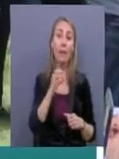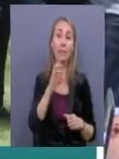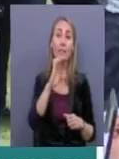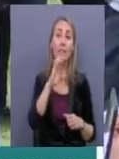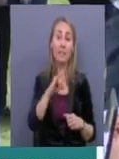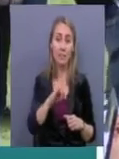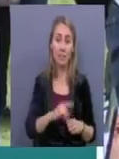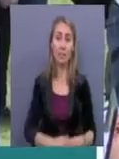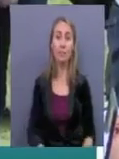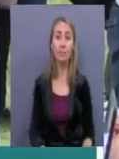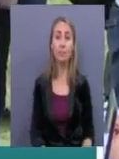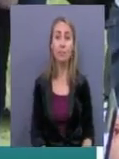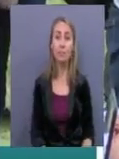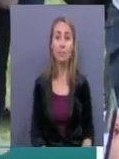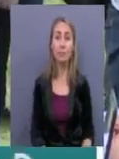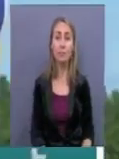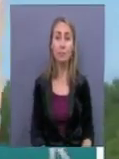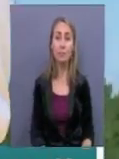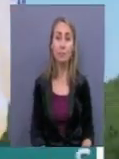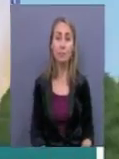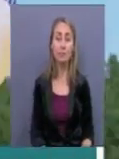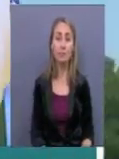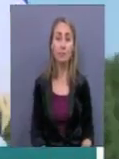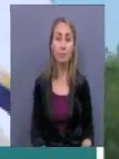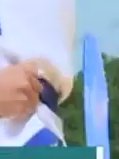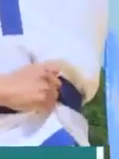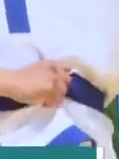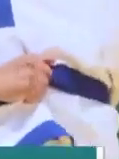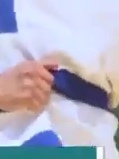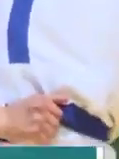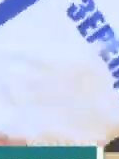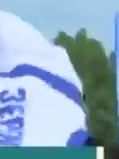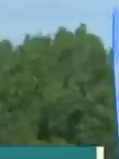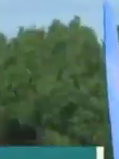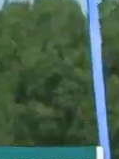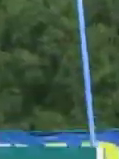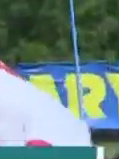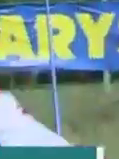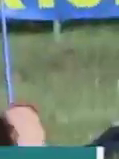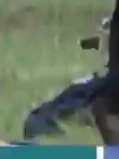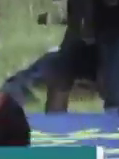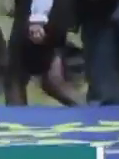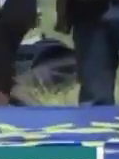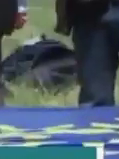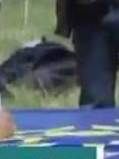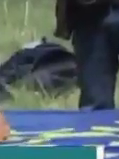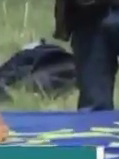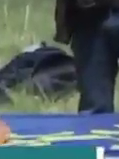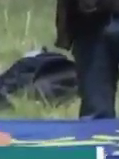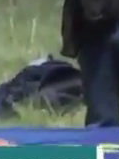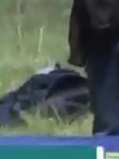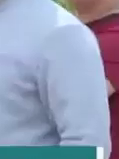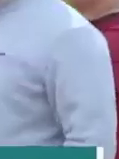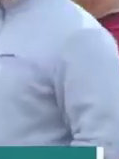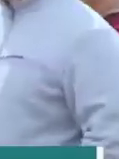екендігіне қарамастан Целиноград ауданының спортшысы Бекбол Нұрманұлы әріптестерін қапы қалдырды. Финалда ол жерлесі Сұлтан Жәнібекті жеңіп,